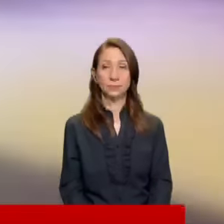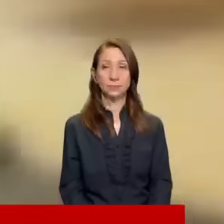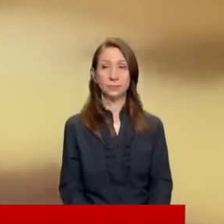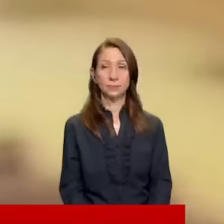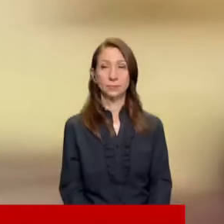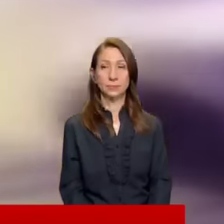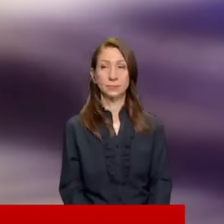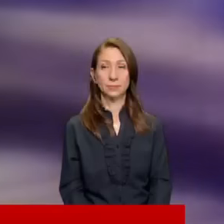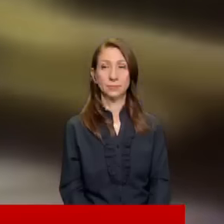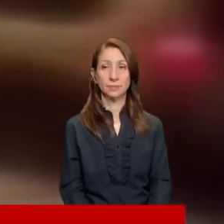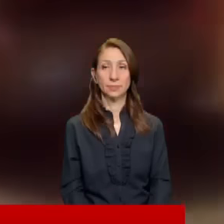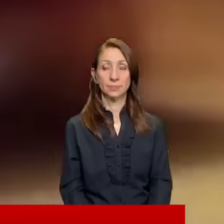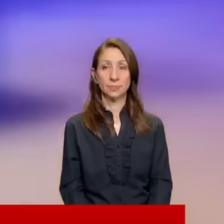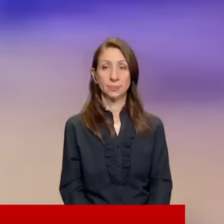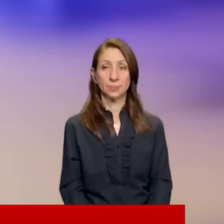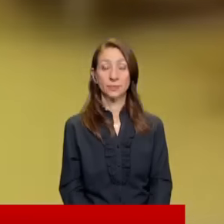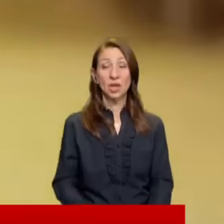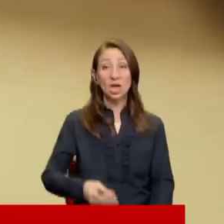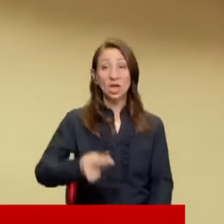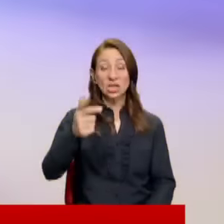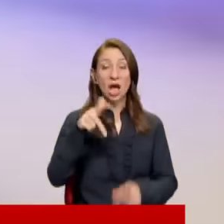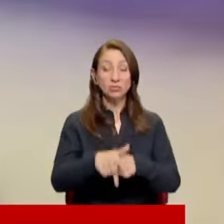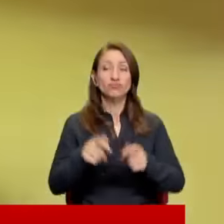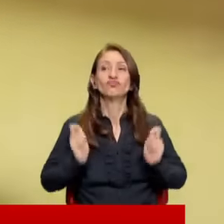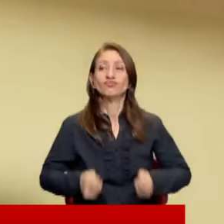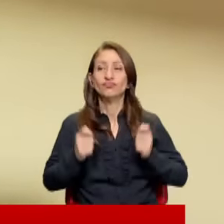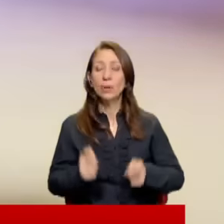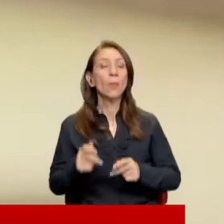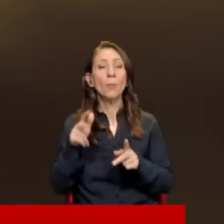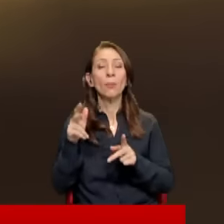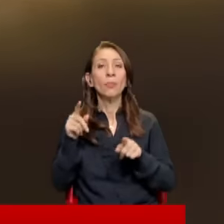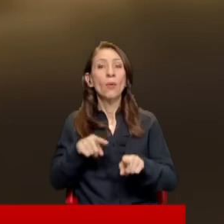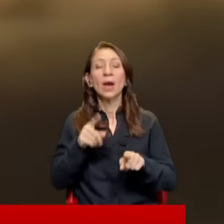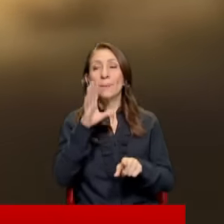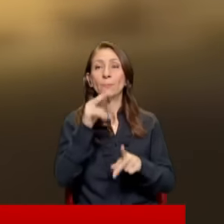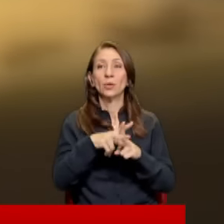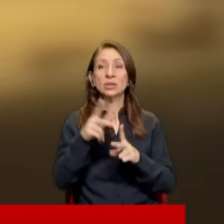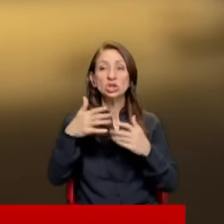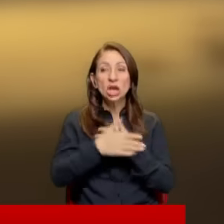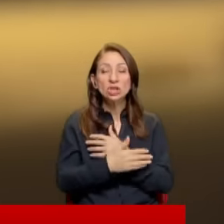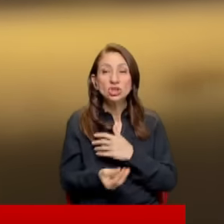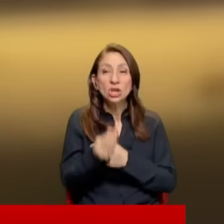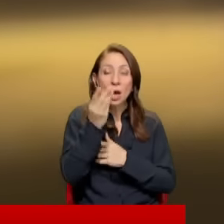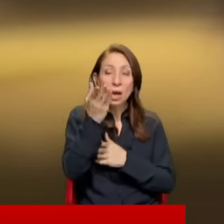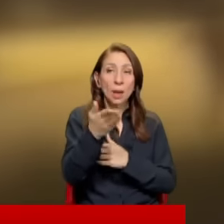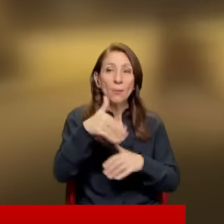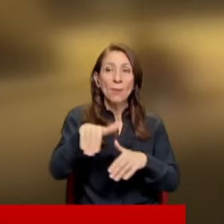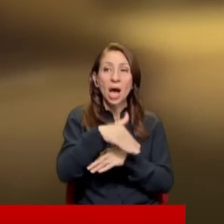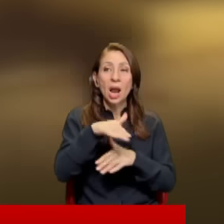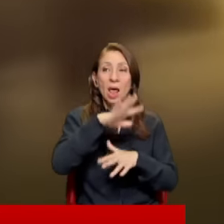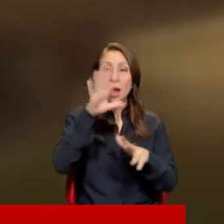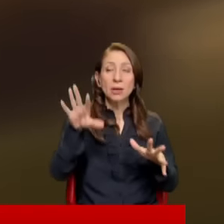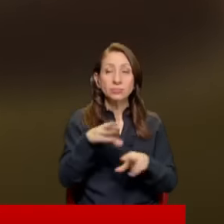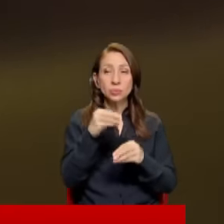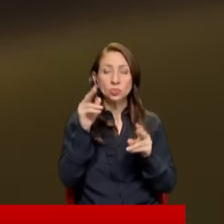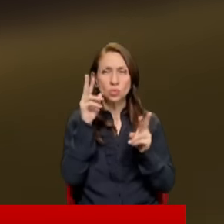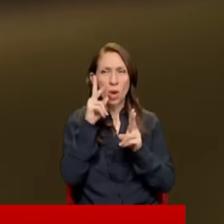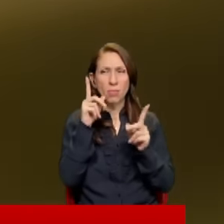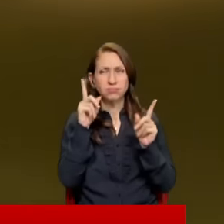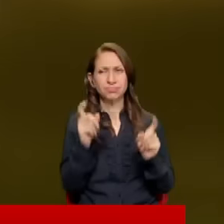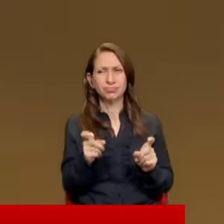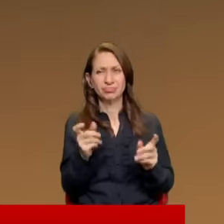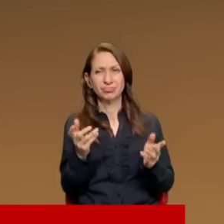Sorgul bak kaçan at arabası kovalayan polis aracı gece yarısı ortaya çıkan görüntüler Mahalle sakinlerine rüyamı